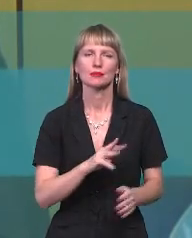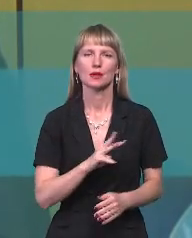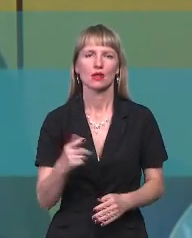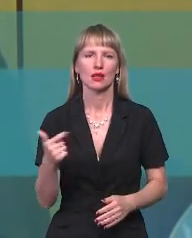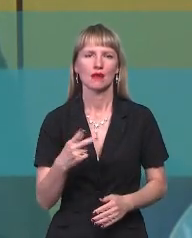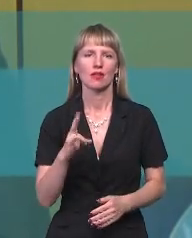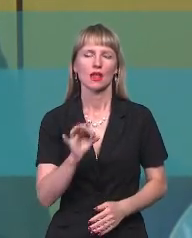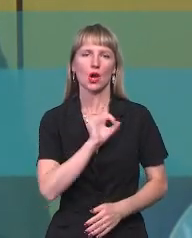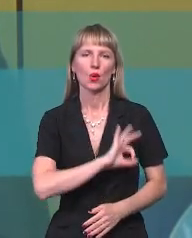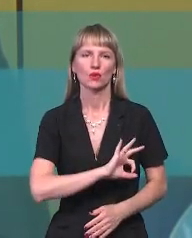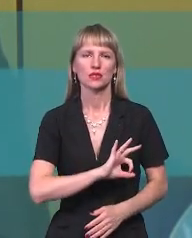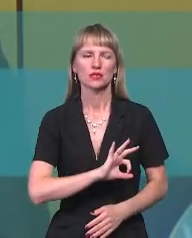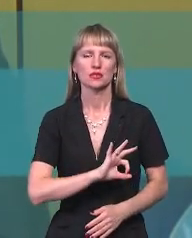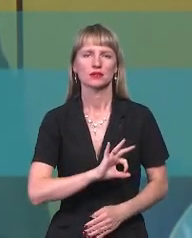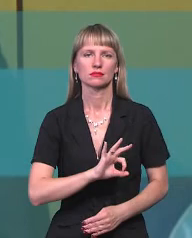гривень на користь